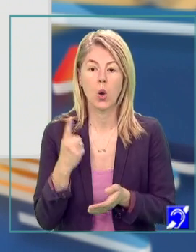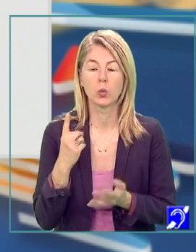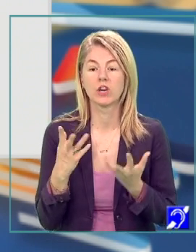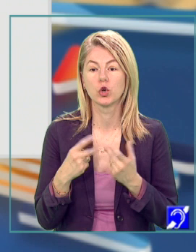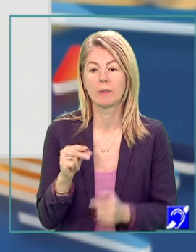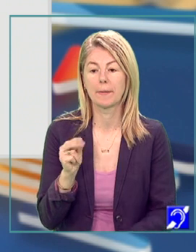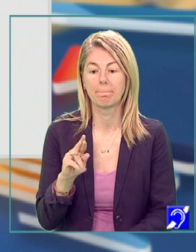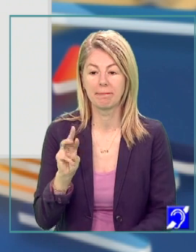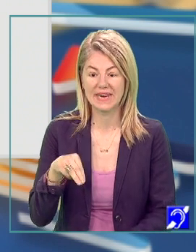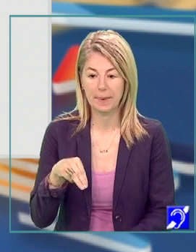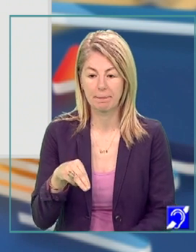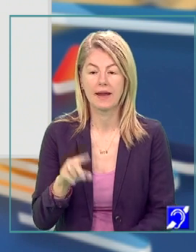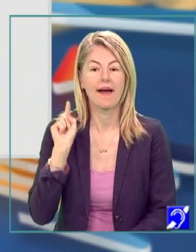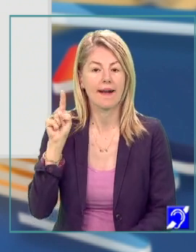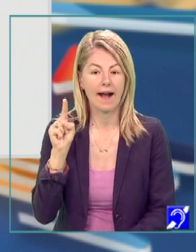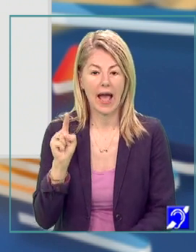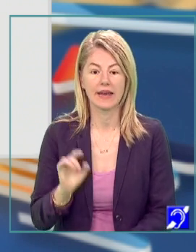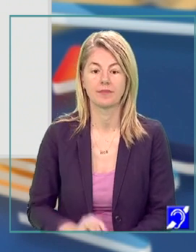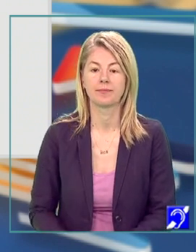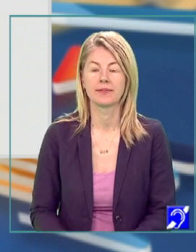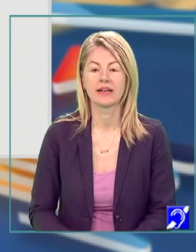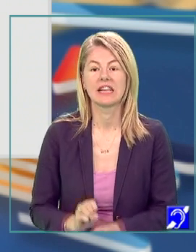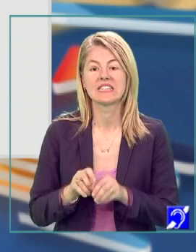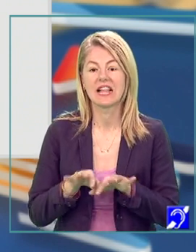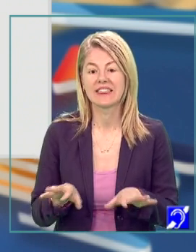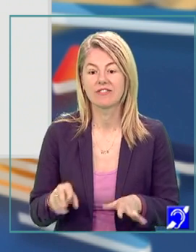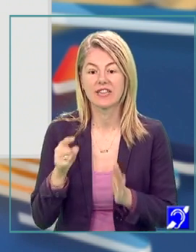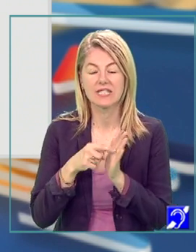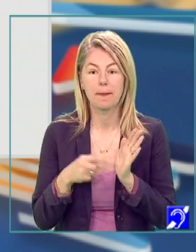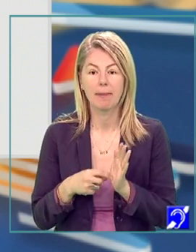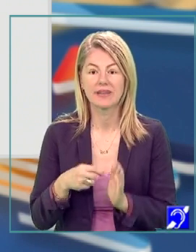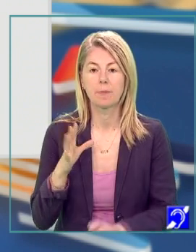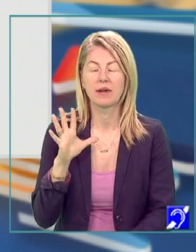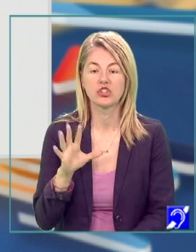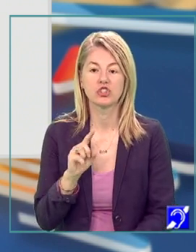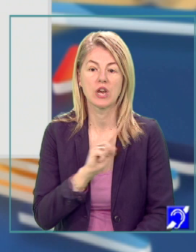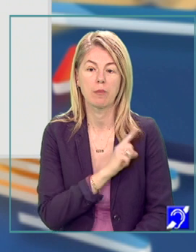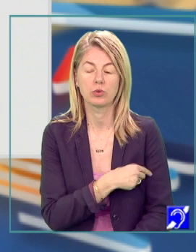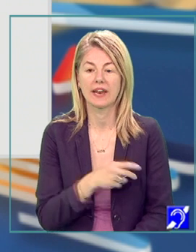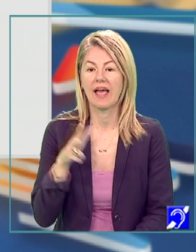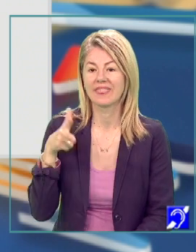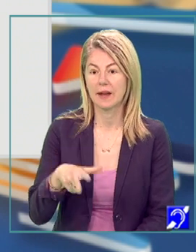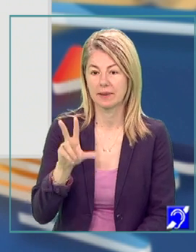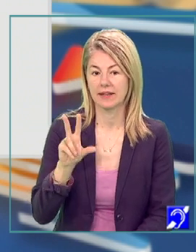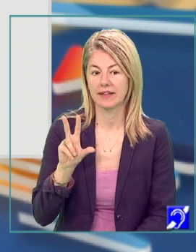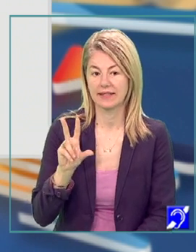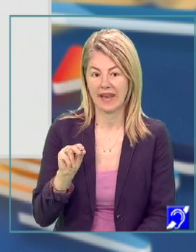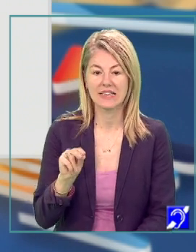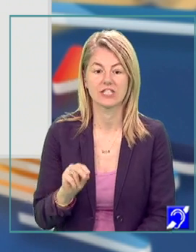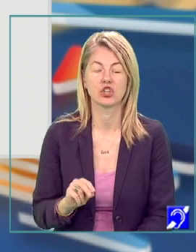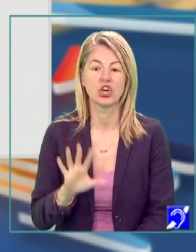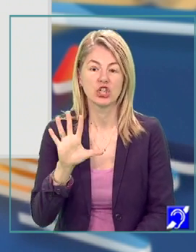prim care să îl dividă pe 5 la puterea 3030. 5 la